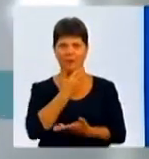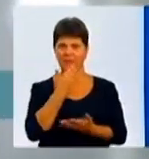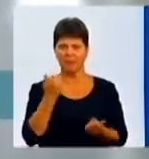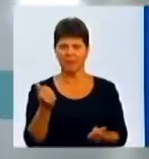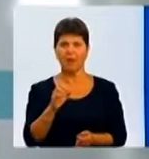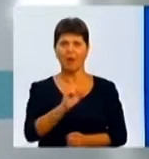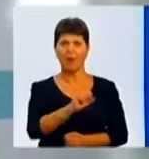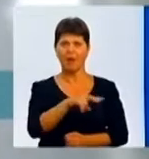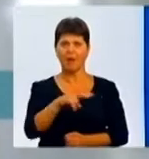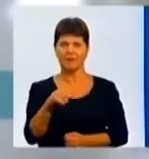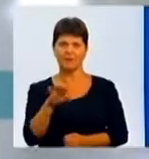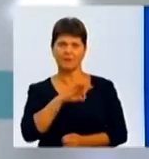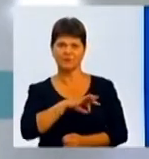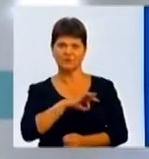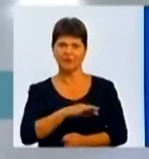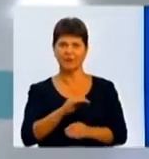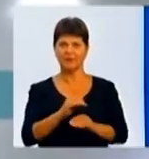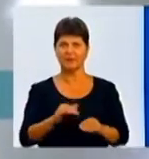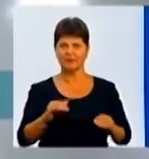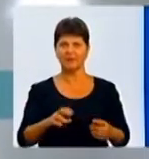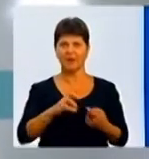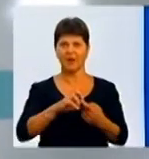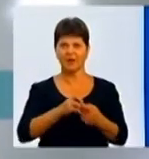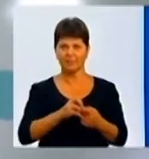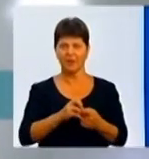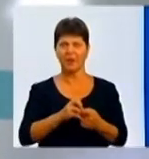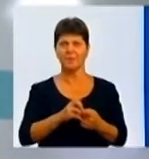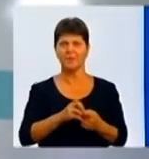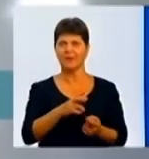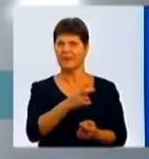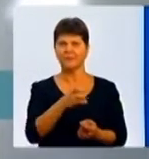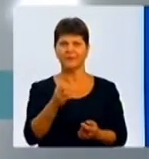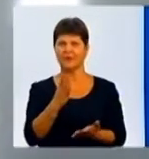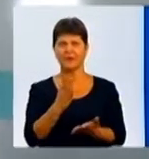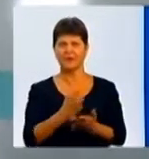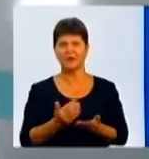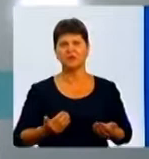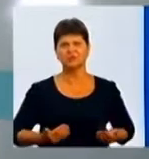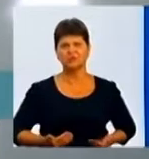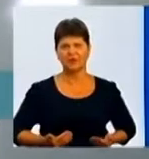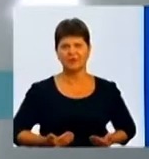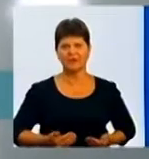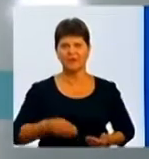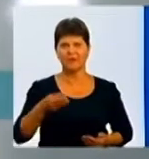дітьми, ну, та й в великій мірі дорослими, не є життєвою необхідністю. І